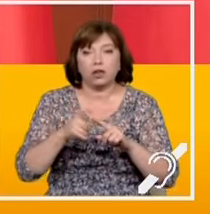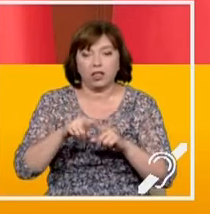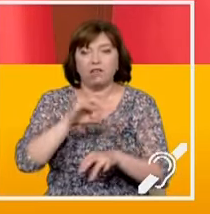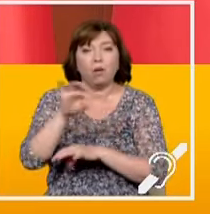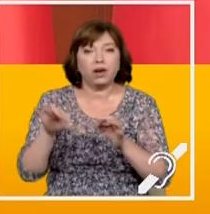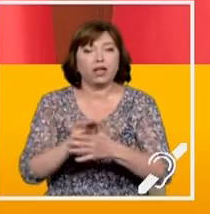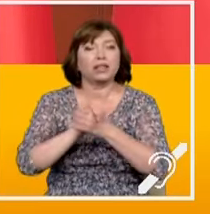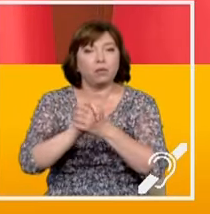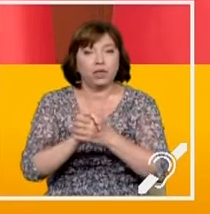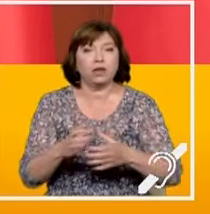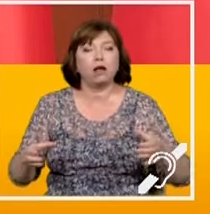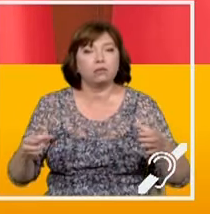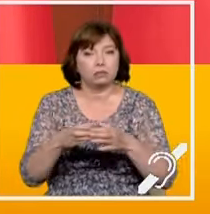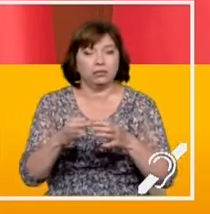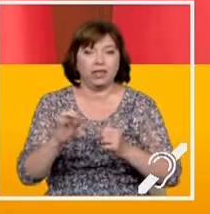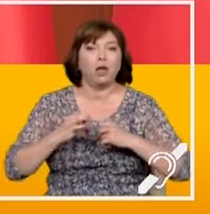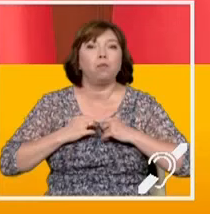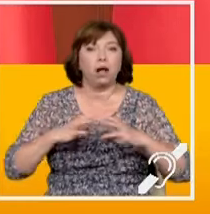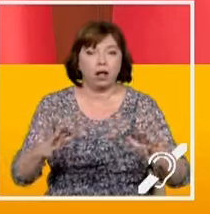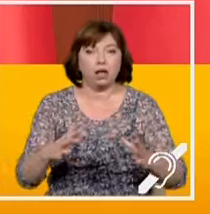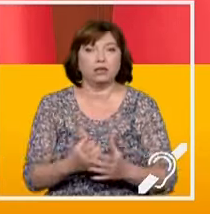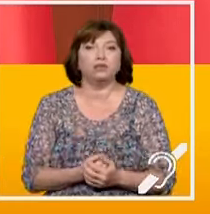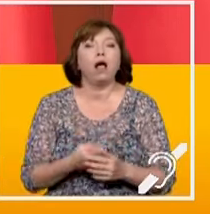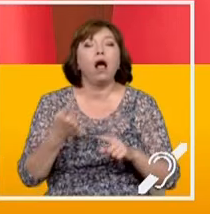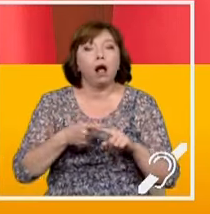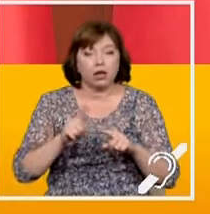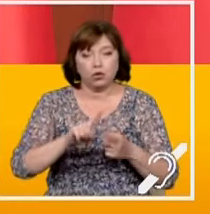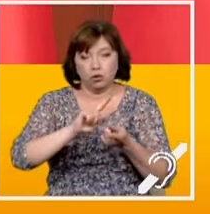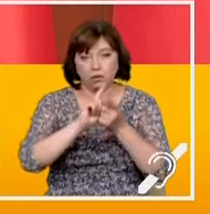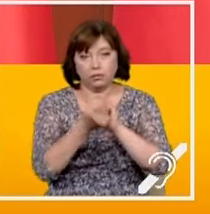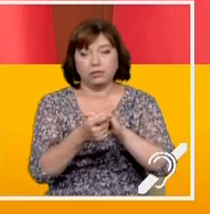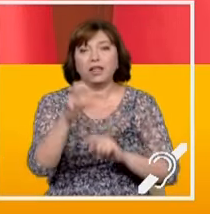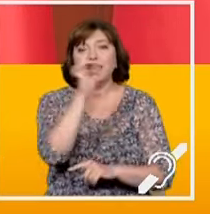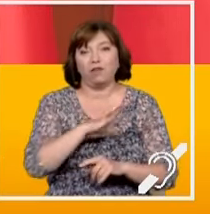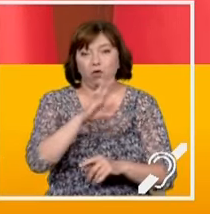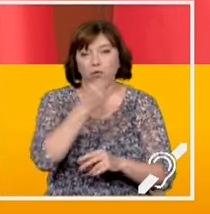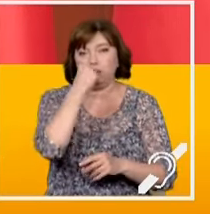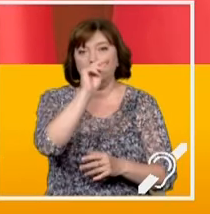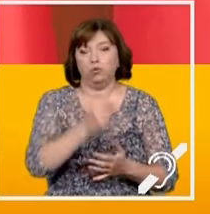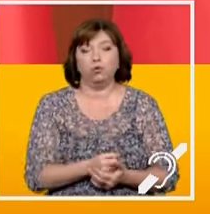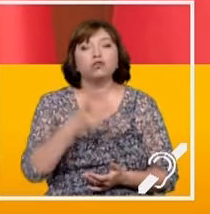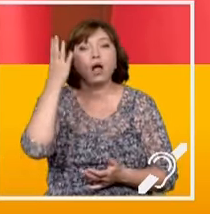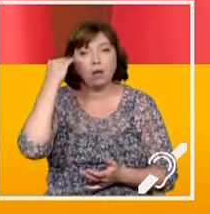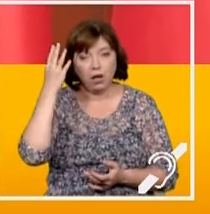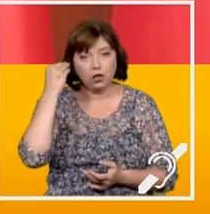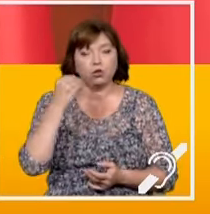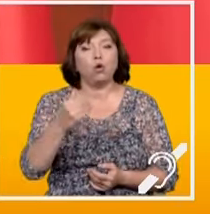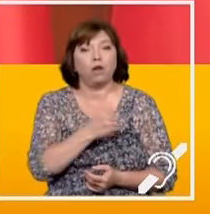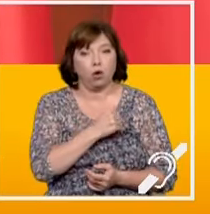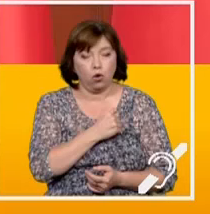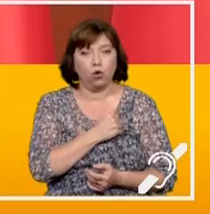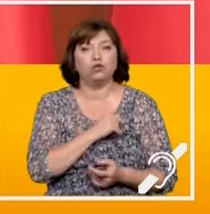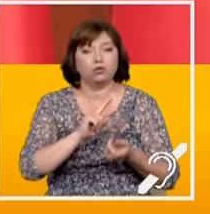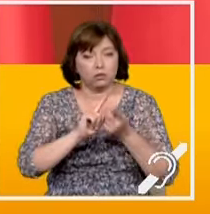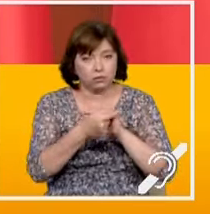pace, unitate și prosperitate care a transformat Europa. Moldova își dorește